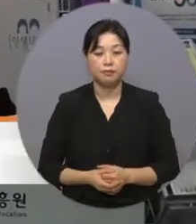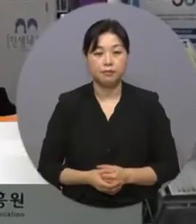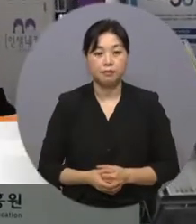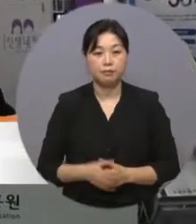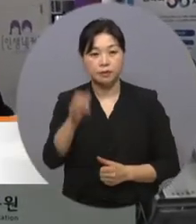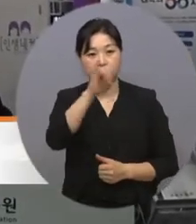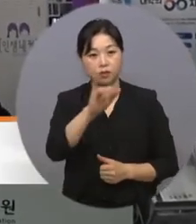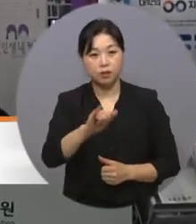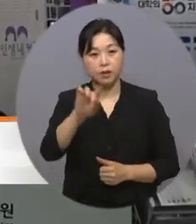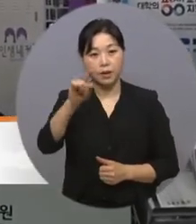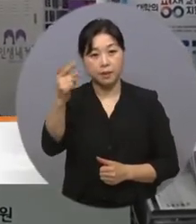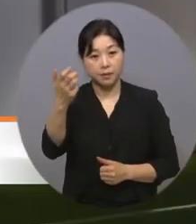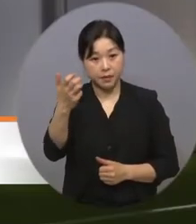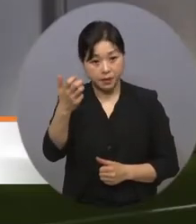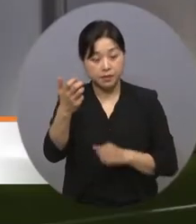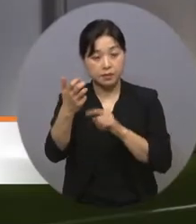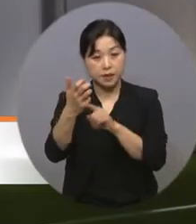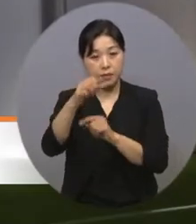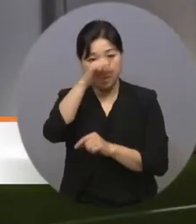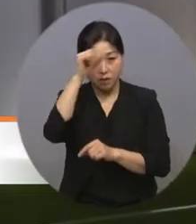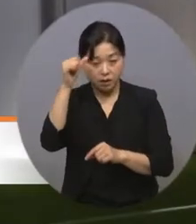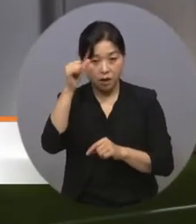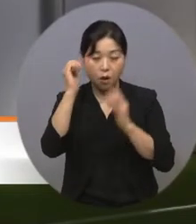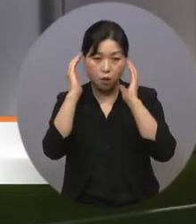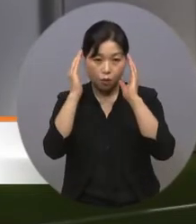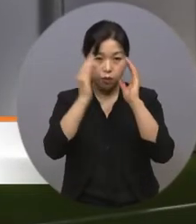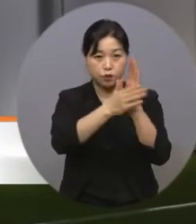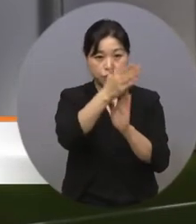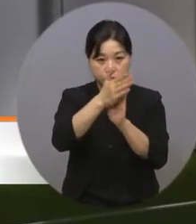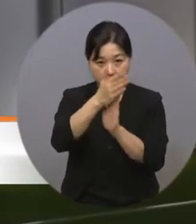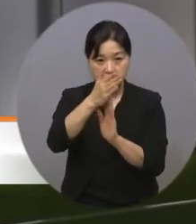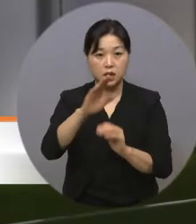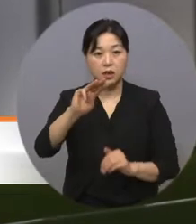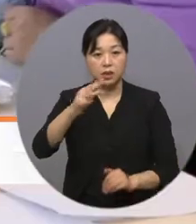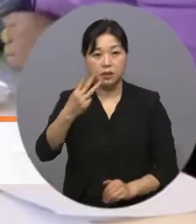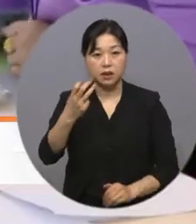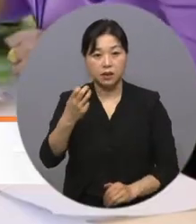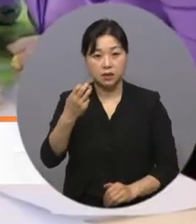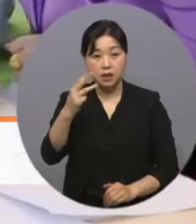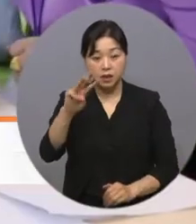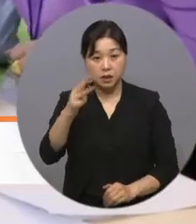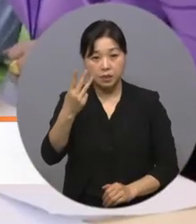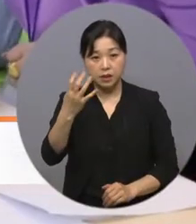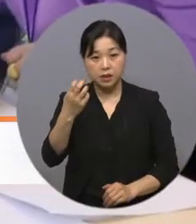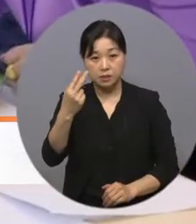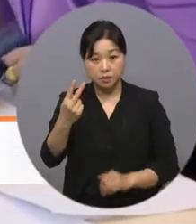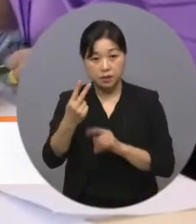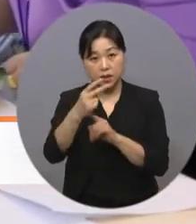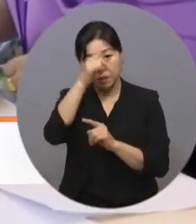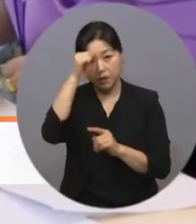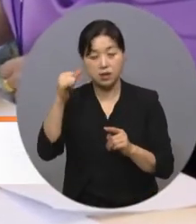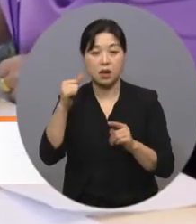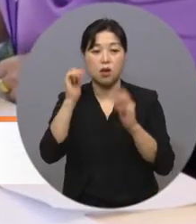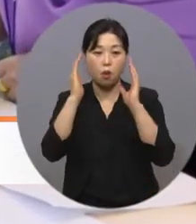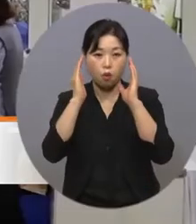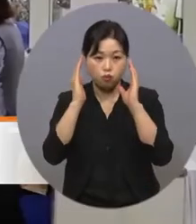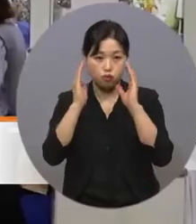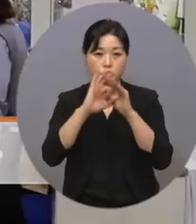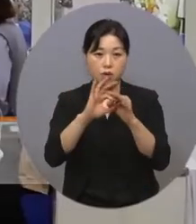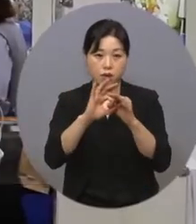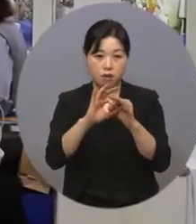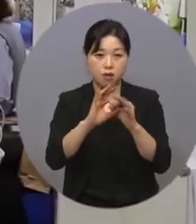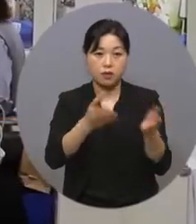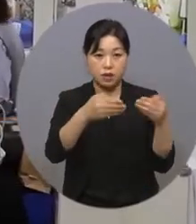전국 180개 평생학습 도시와 342개 평생학습 관련 기관과 국민이